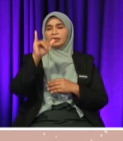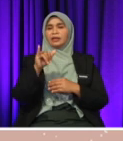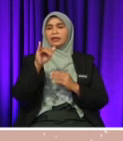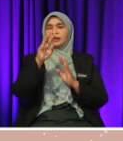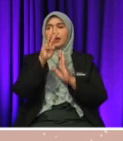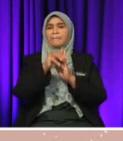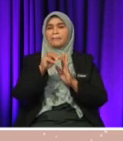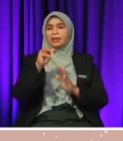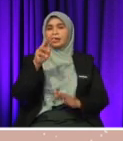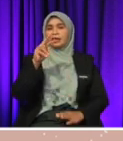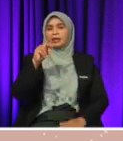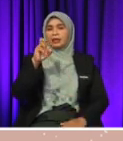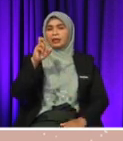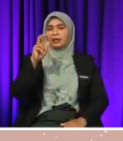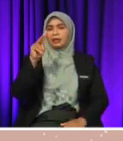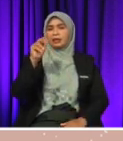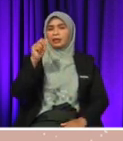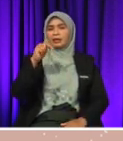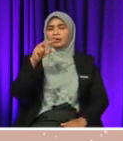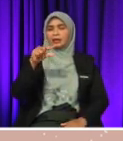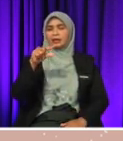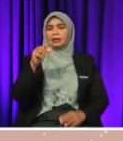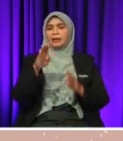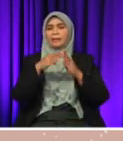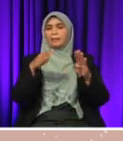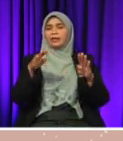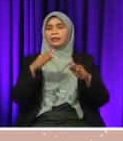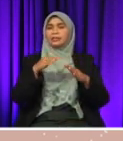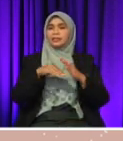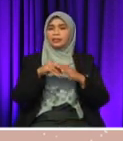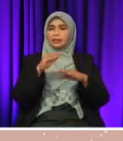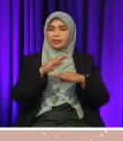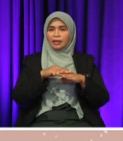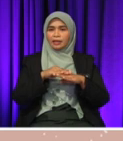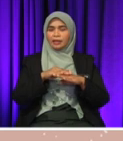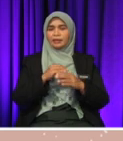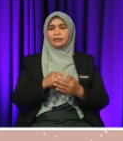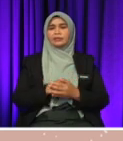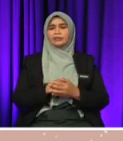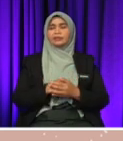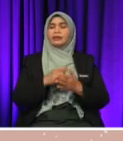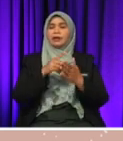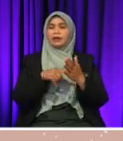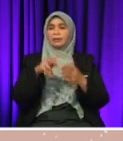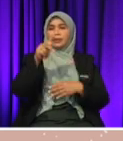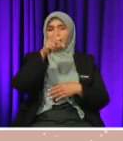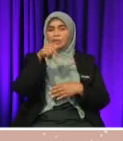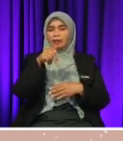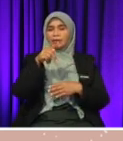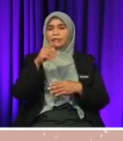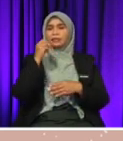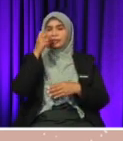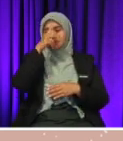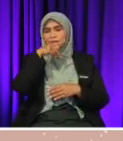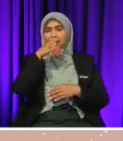selama ini menggerakkan ke wudhu dan salatmu menunjukkan bahwa Apakah perilaku dan tindakan ibu yang baik ini